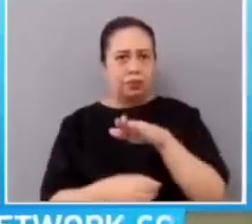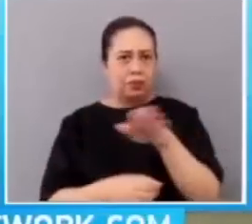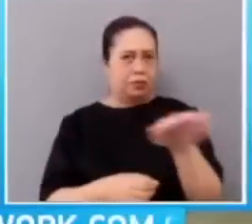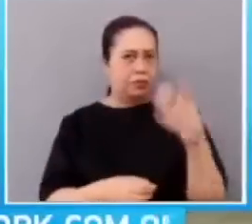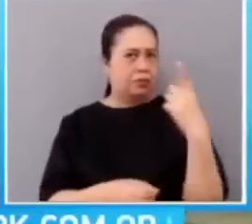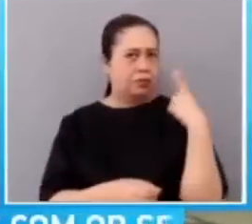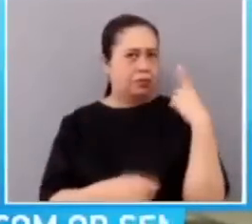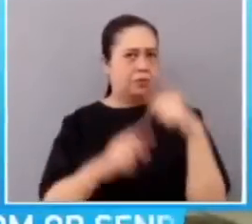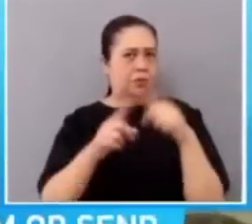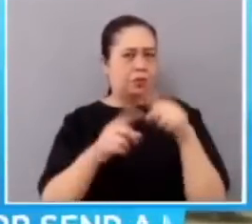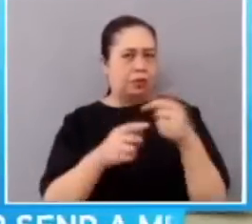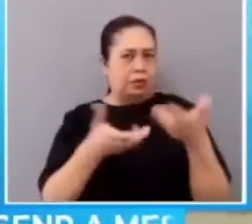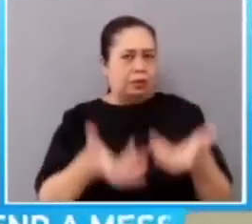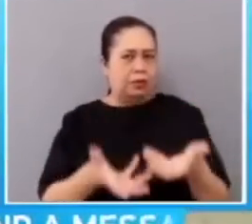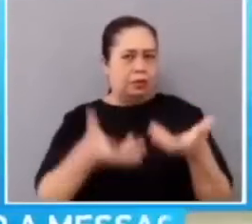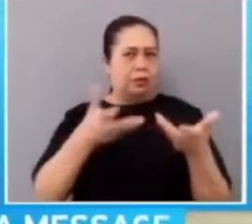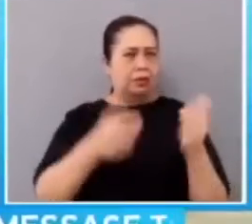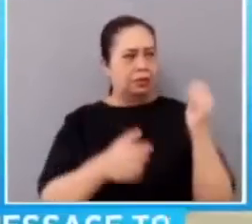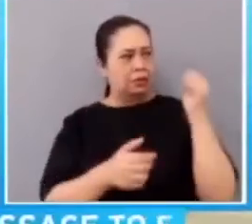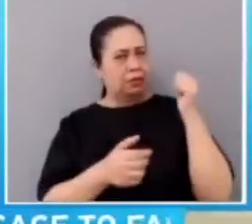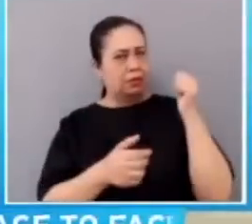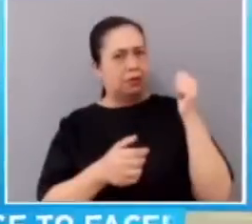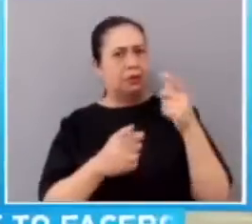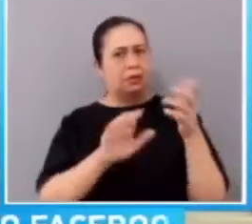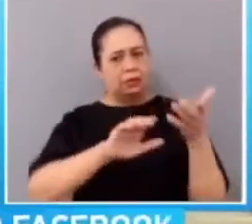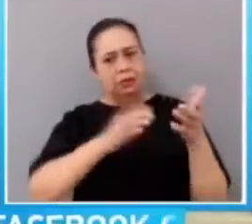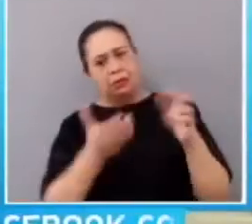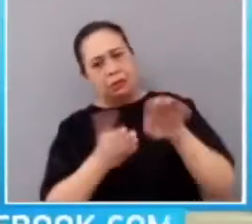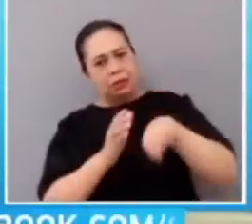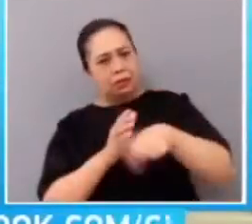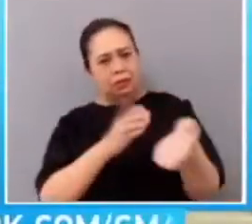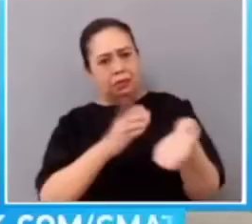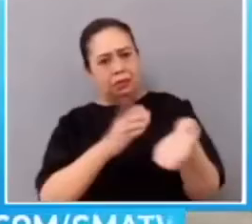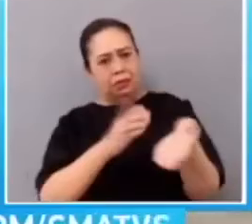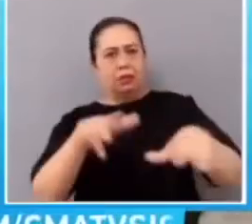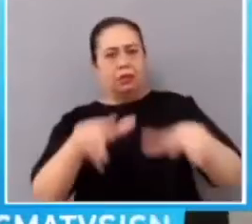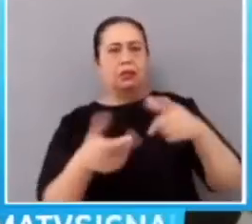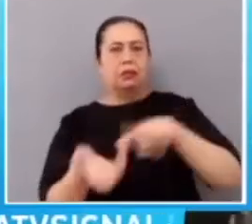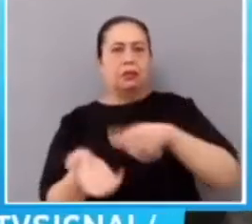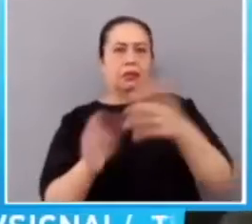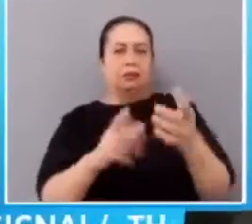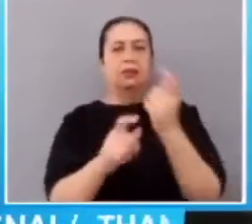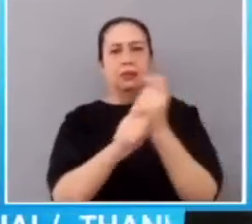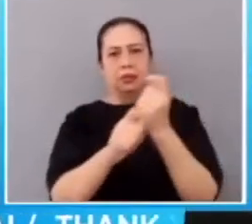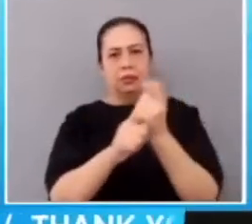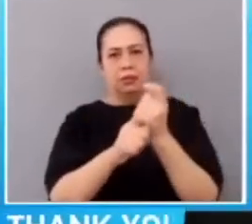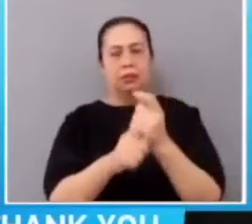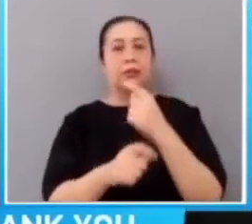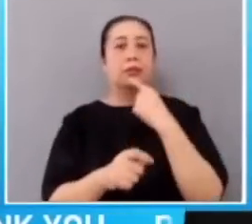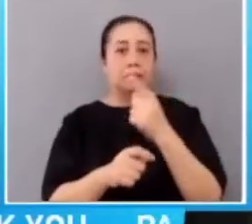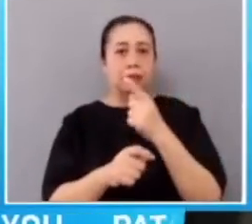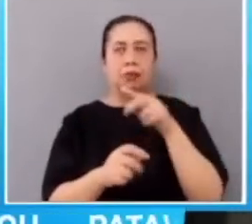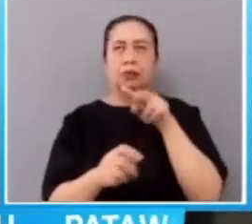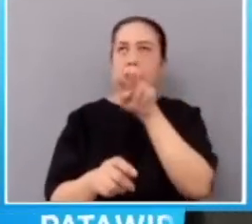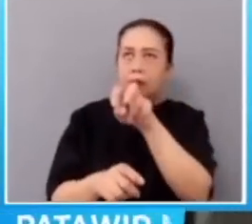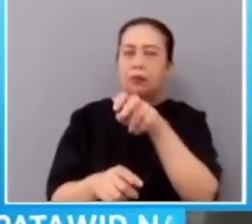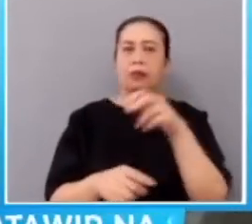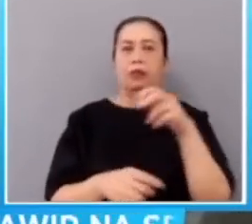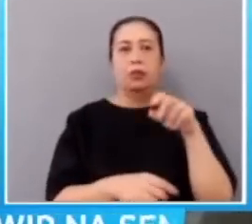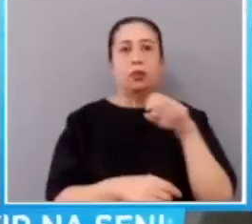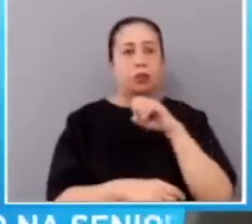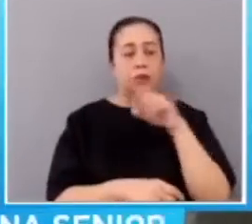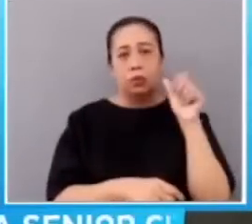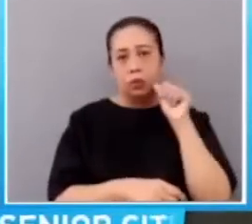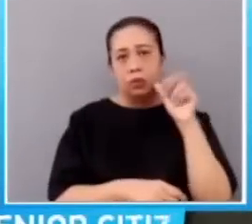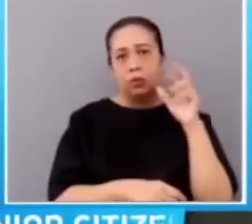karga nito sa likod pakanan kaya nawalan daw ng balanse at tumagilid ang truck. Ayon sa sidewalk vendor na si Aling Rose, nasa gilid lang